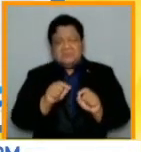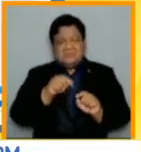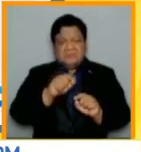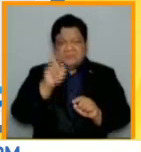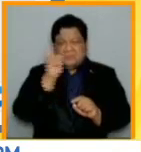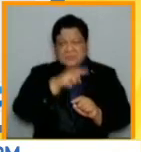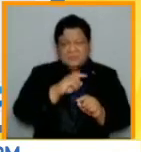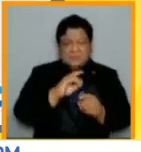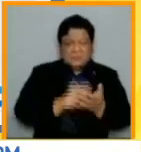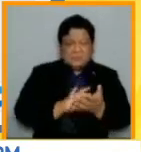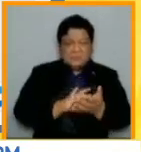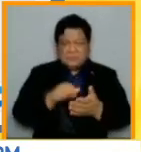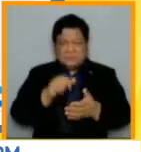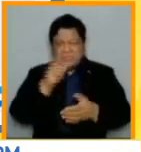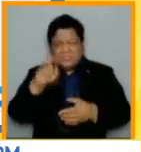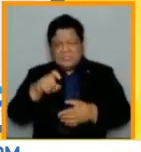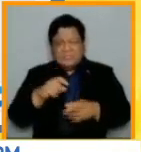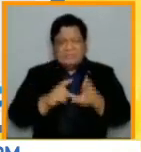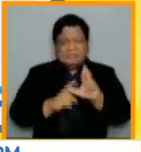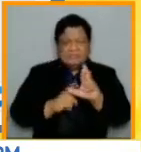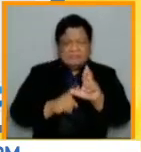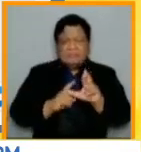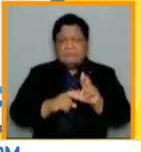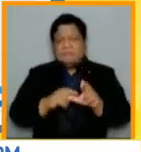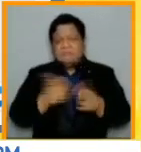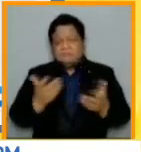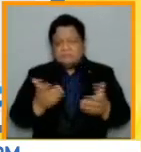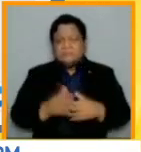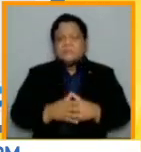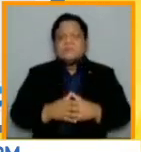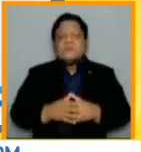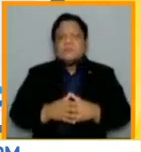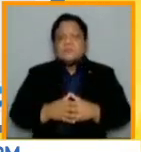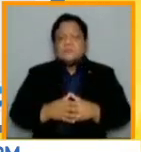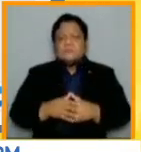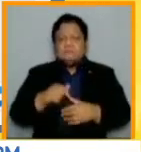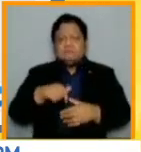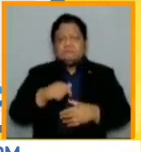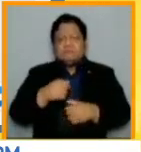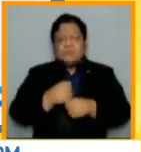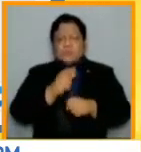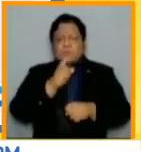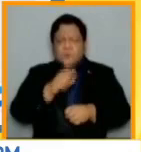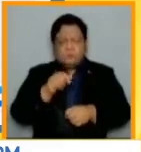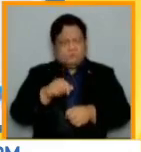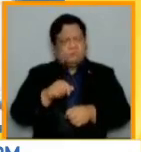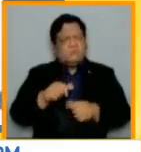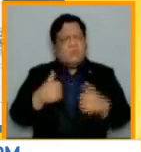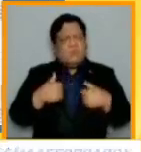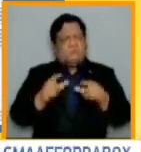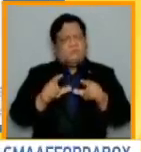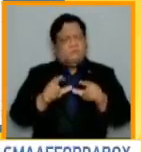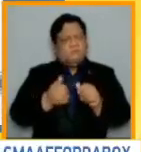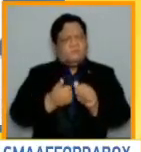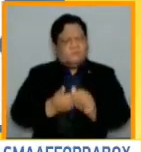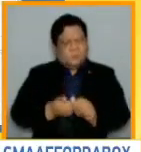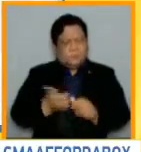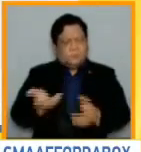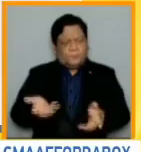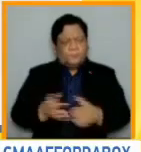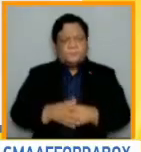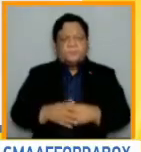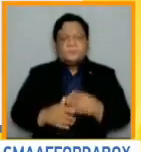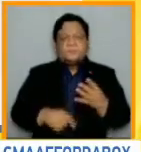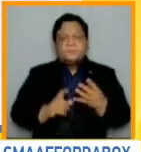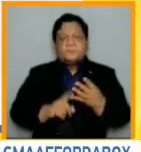o mataas na dosage. Tinitiyak din naman daw niyang lehitimo ang mga ibinebenta niyang gamot. Hindi rin sang-ayon sina Emily